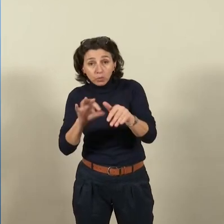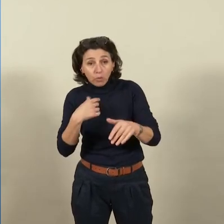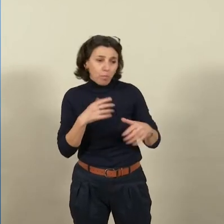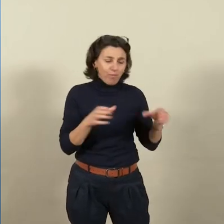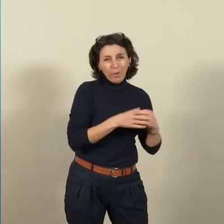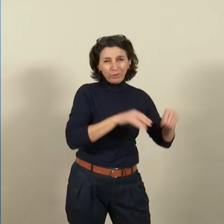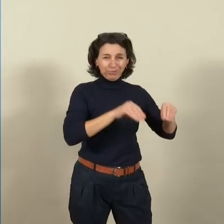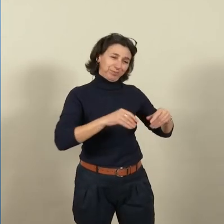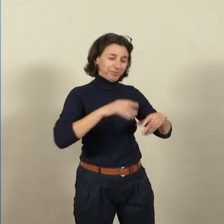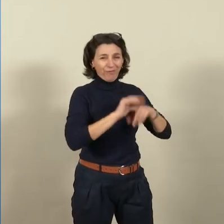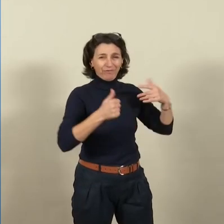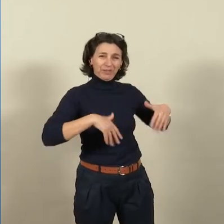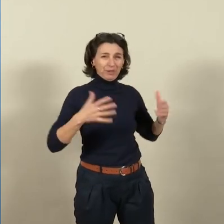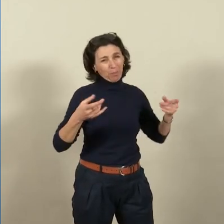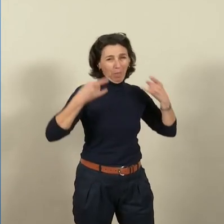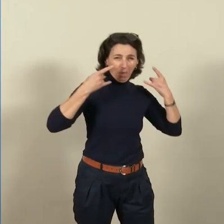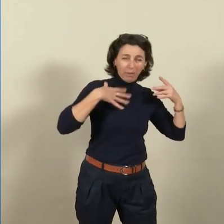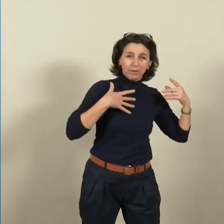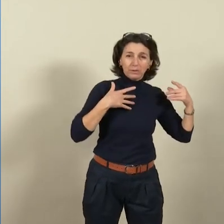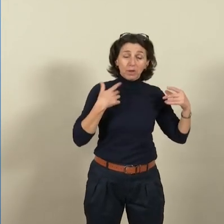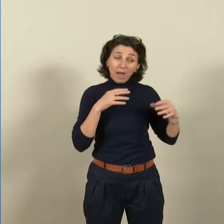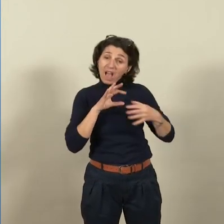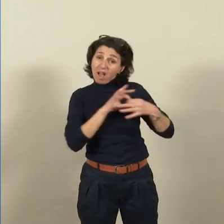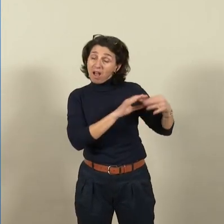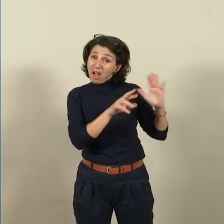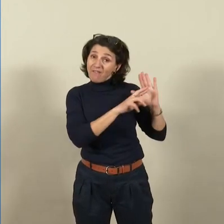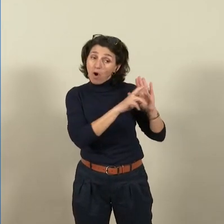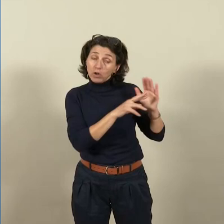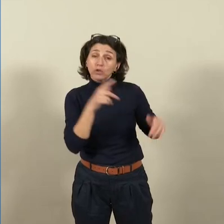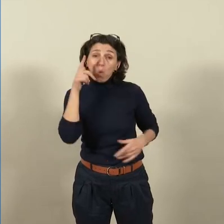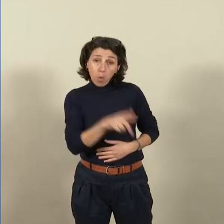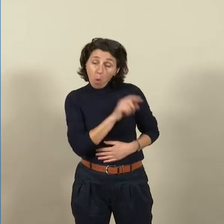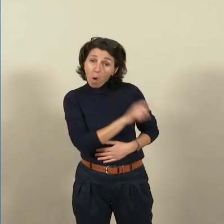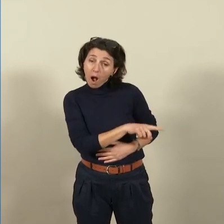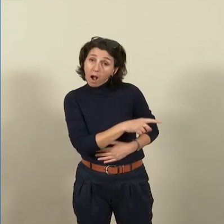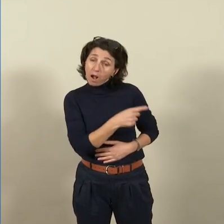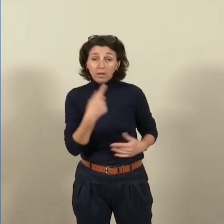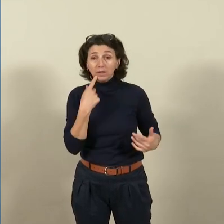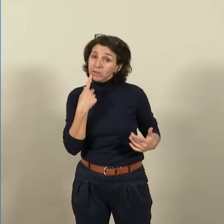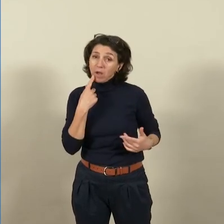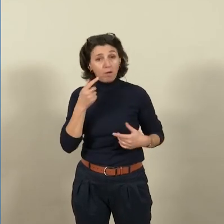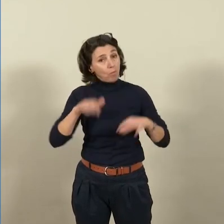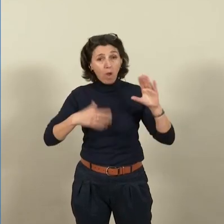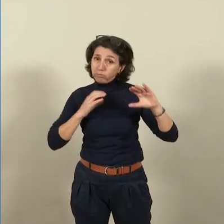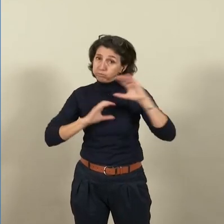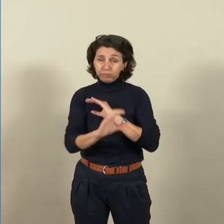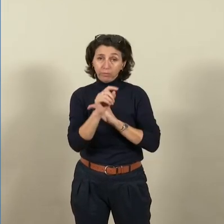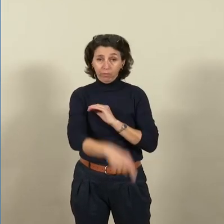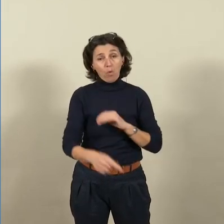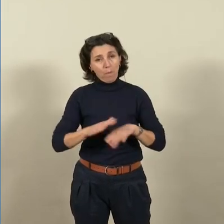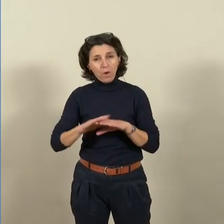s'appuyer avoir comme référence Lyon la du Cher et ben il faut mettre des moyens et avoir une politique un plus ambieuse que celle qu'on a